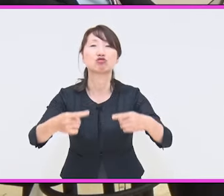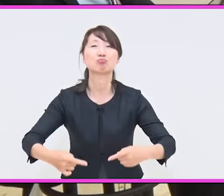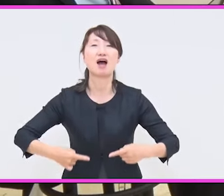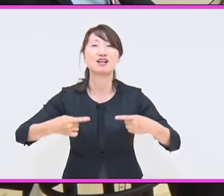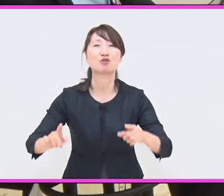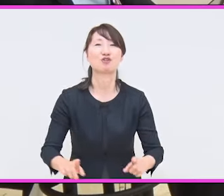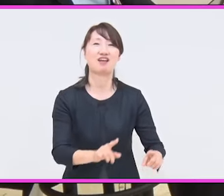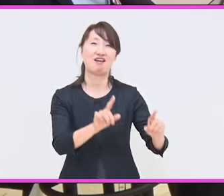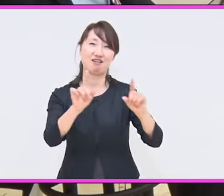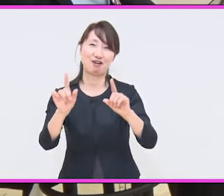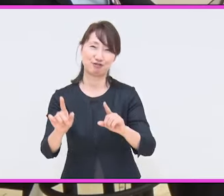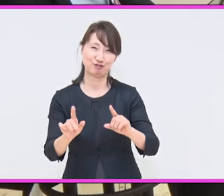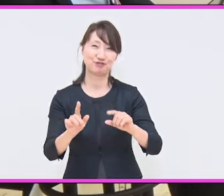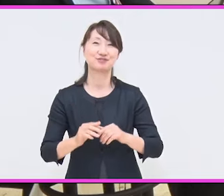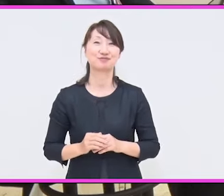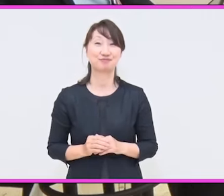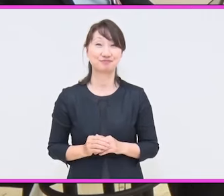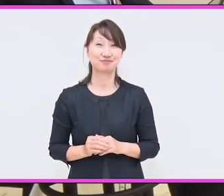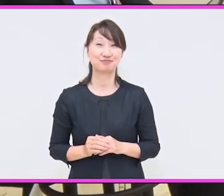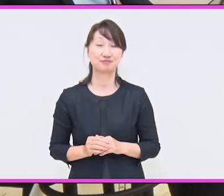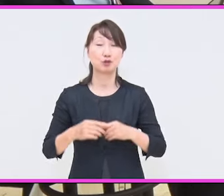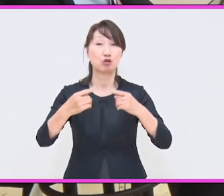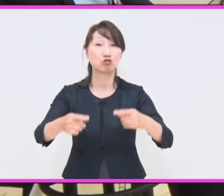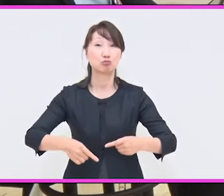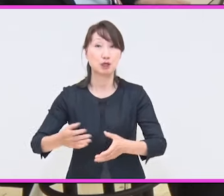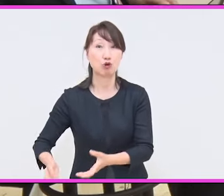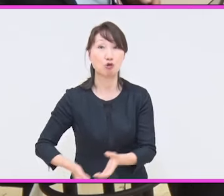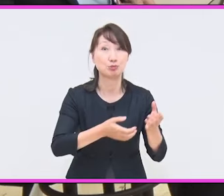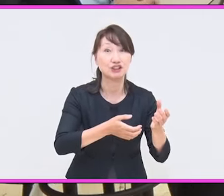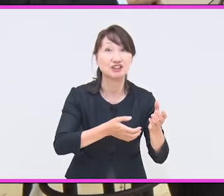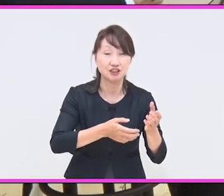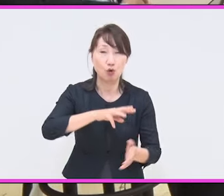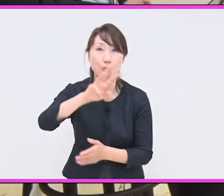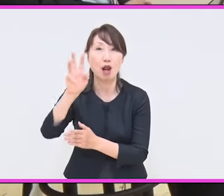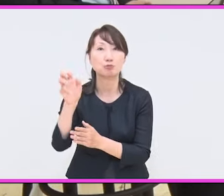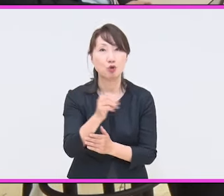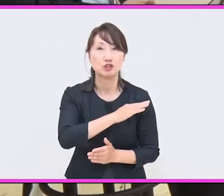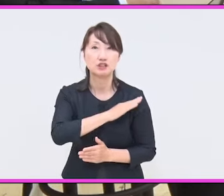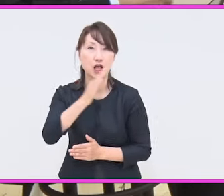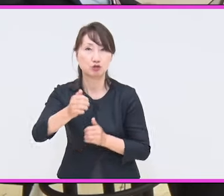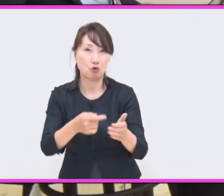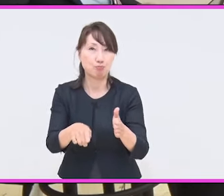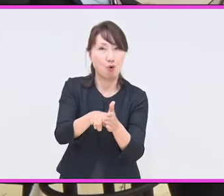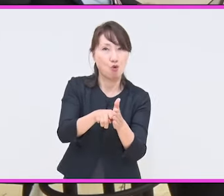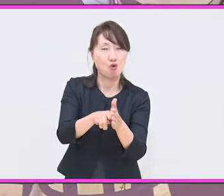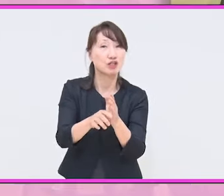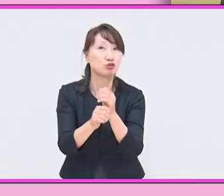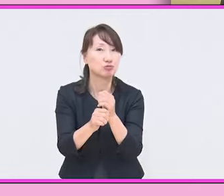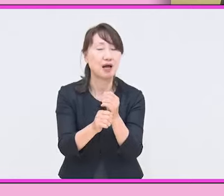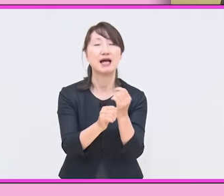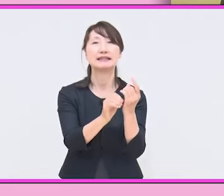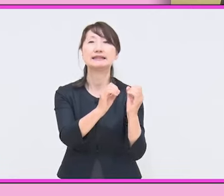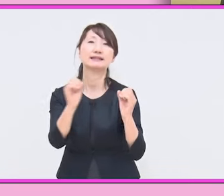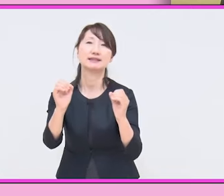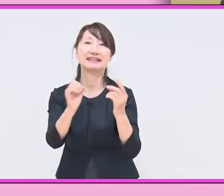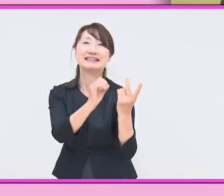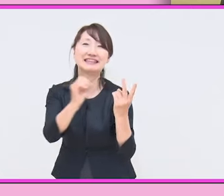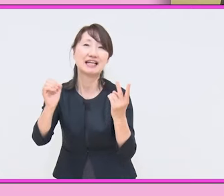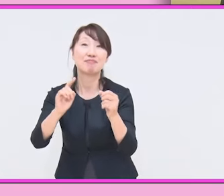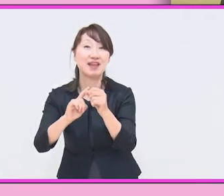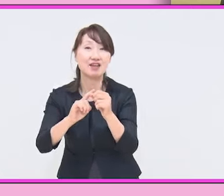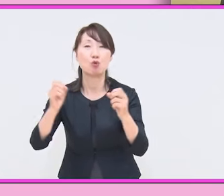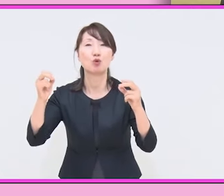使って生活していらっしゃいます。車椅子ラグビーがパラリンピックの正式競技となったのは2000年のシド